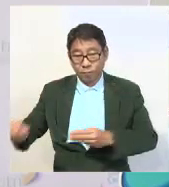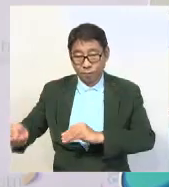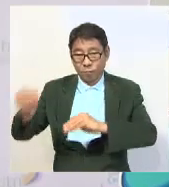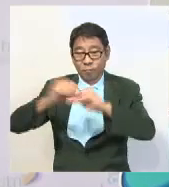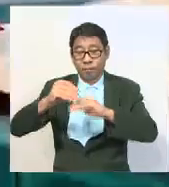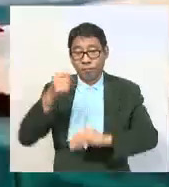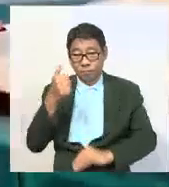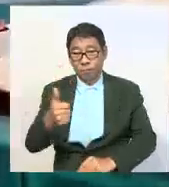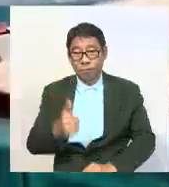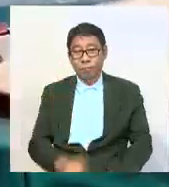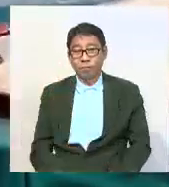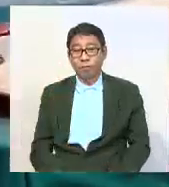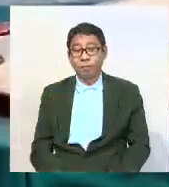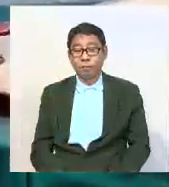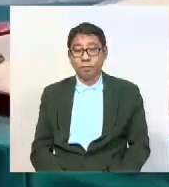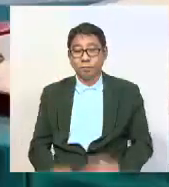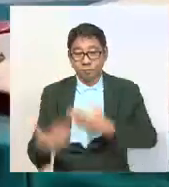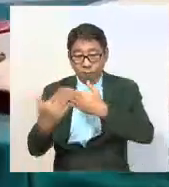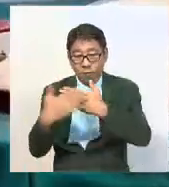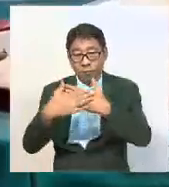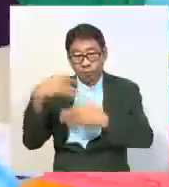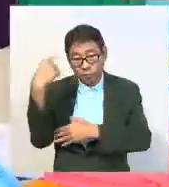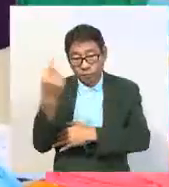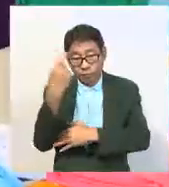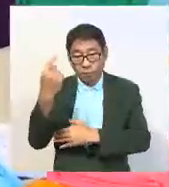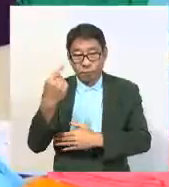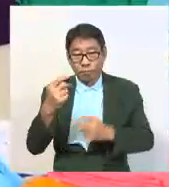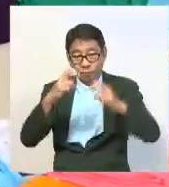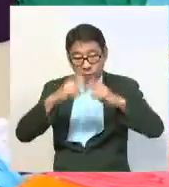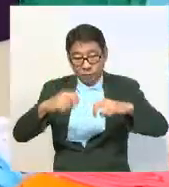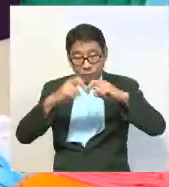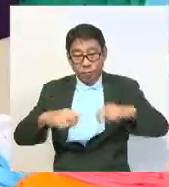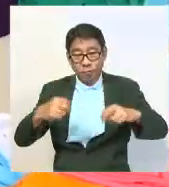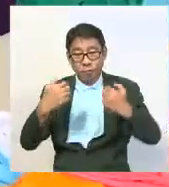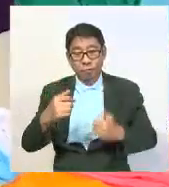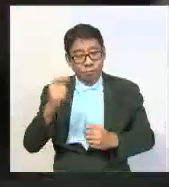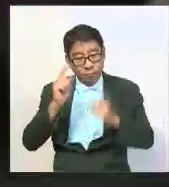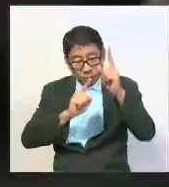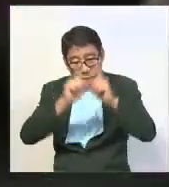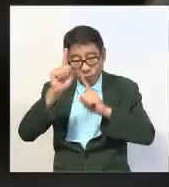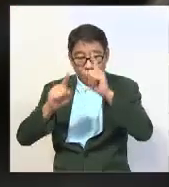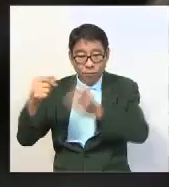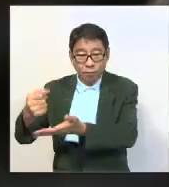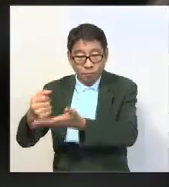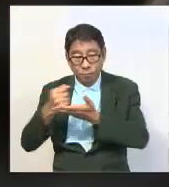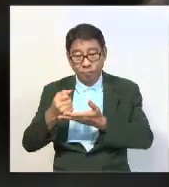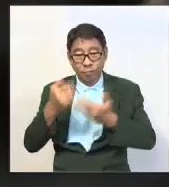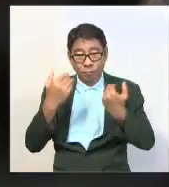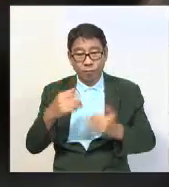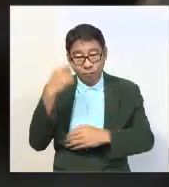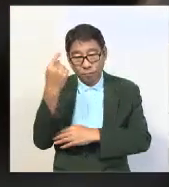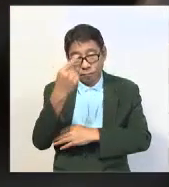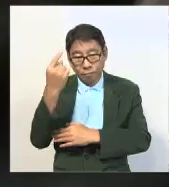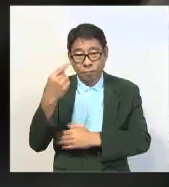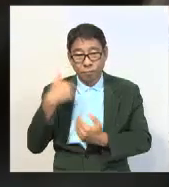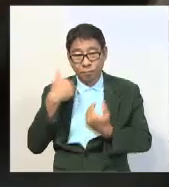ก็ดีนะคะ ผลจากมาตรการกระตุ้นการท่องเที่ยวศูนย์วิจัยกสิกรไทยประเมินว่าน่าจะช่วยให้บรรยากาศการท่องเที่